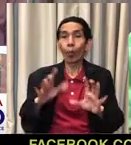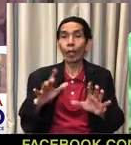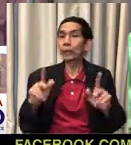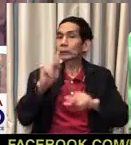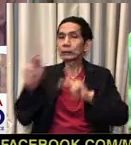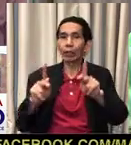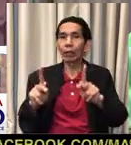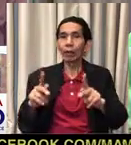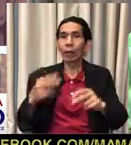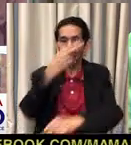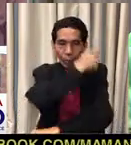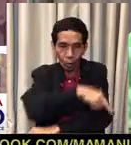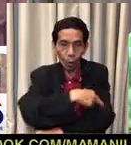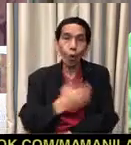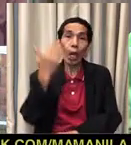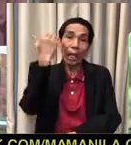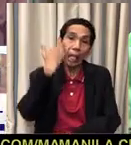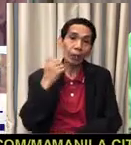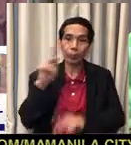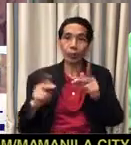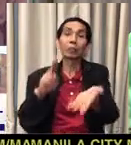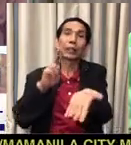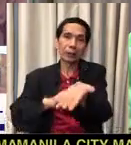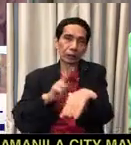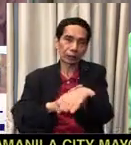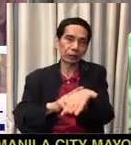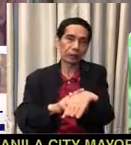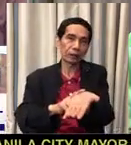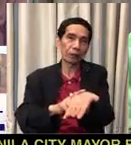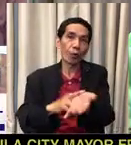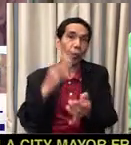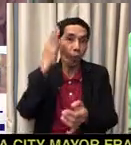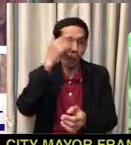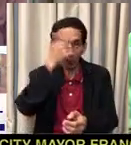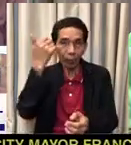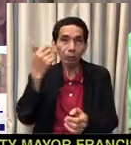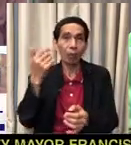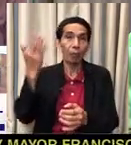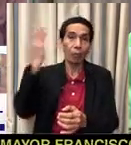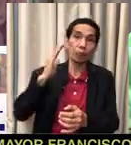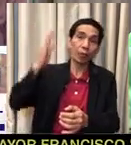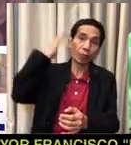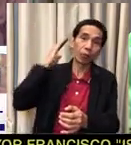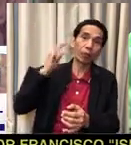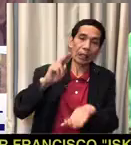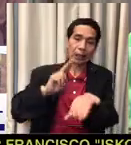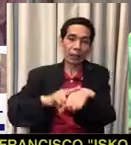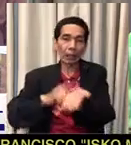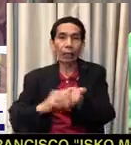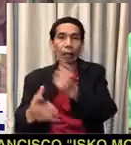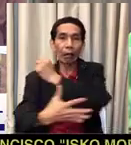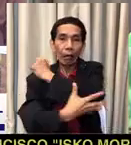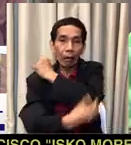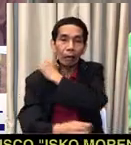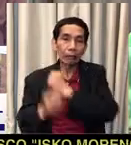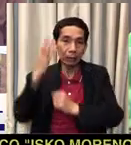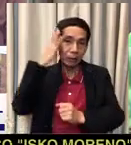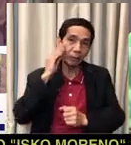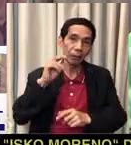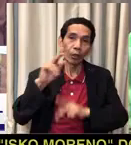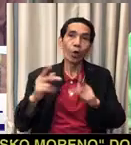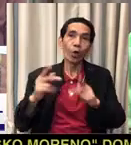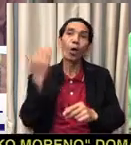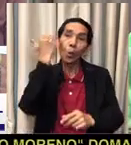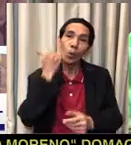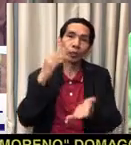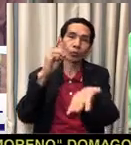tao. May ospital, kulang ang tao. Tama po. Kaya kung bakit, nakararanas yung mga mahihirap nating kababayan, kulang